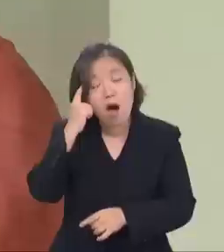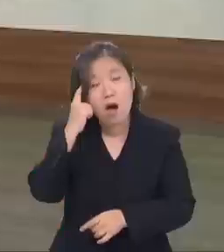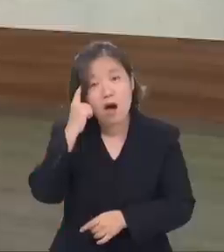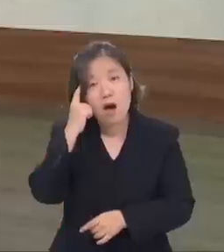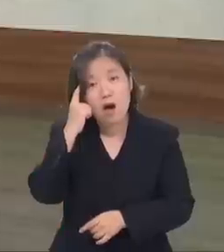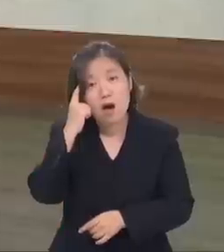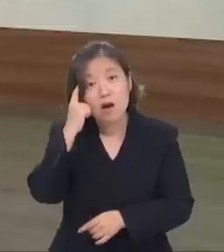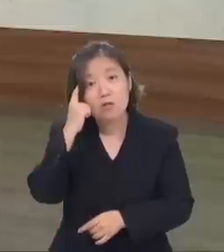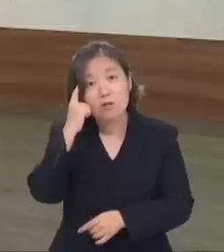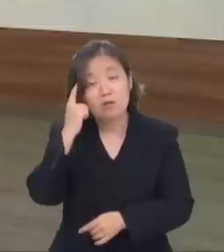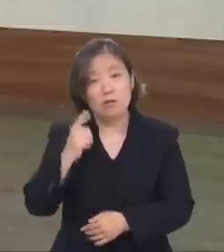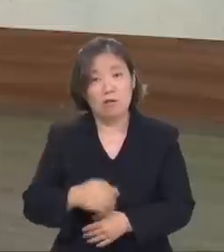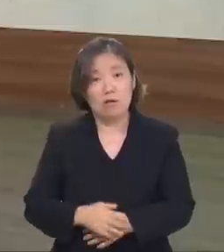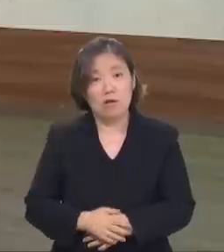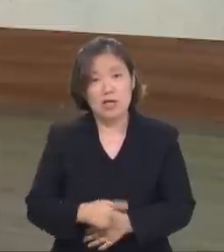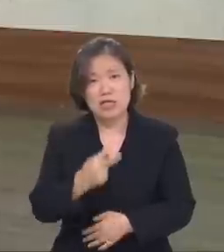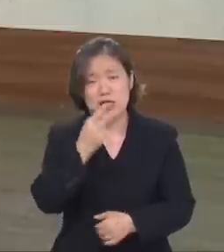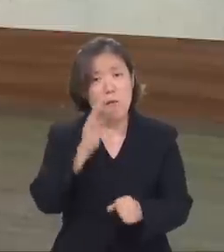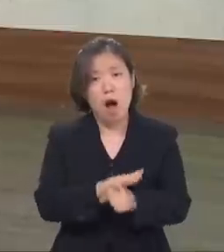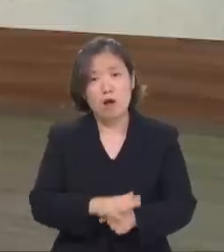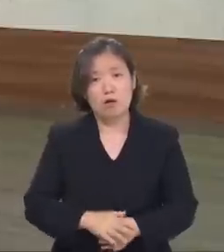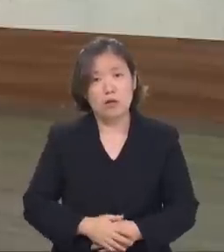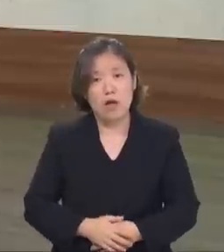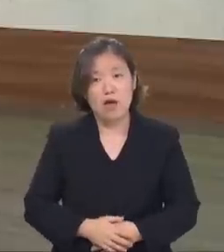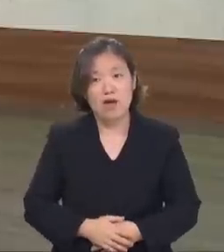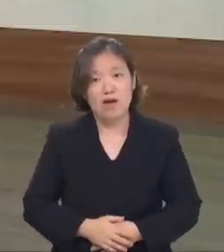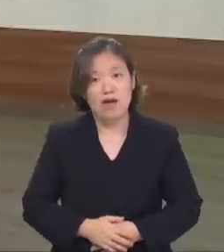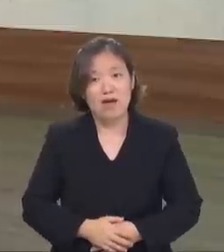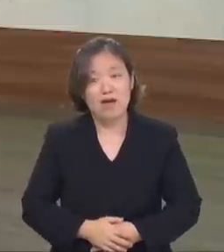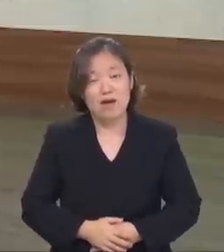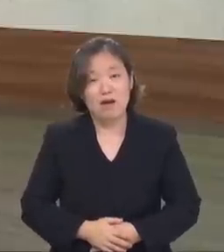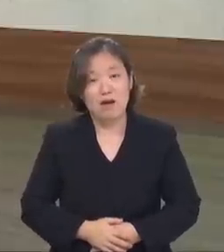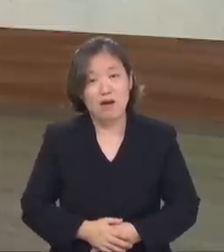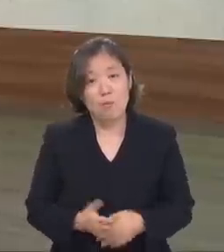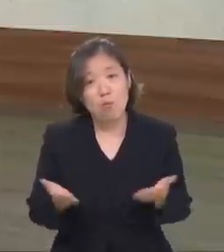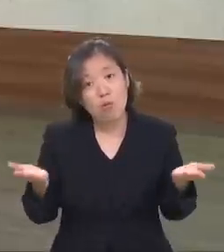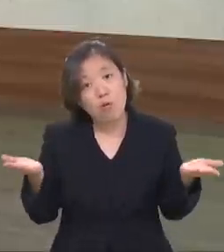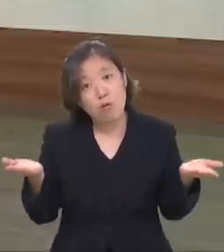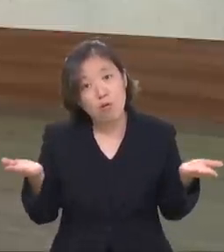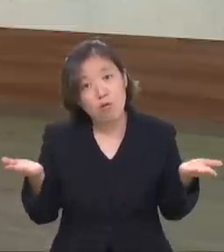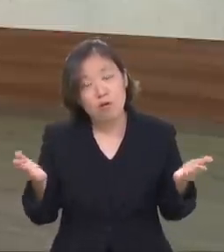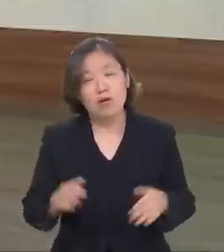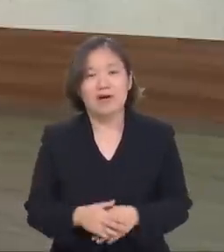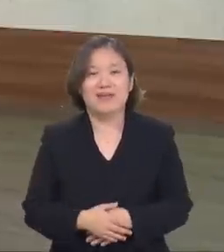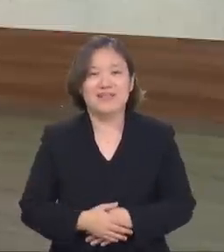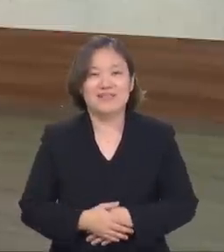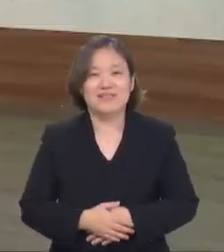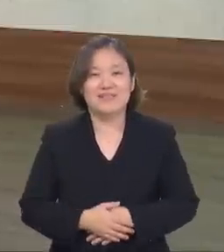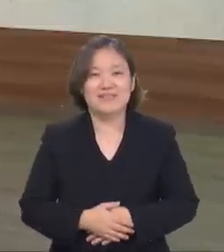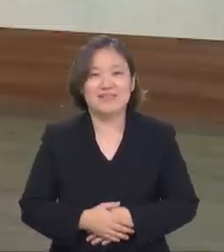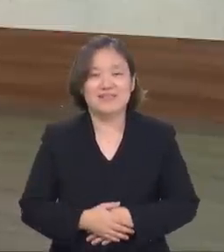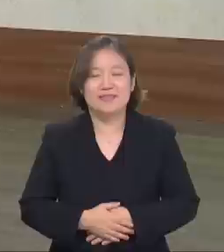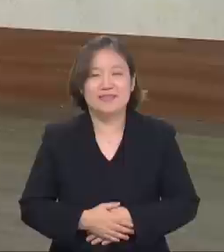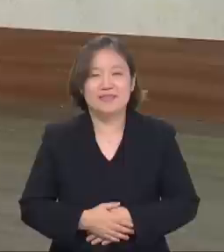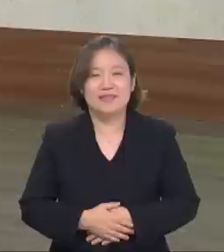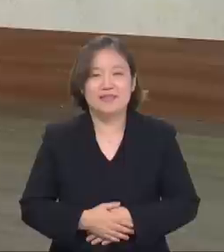들더래요 어이가 없더래요 어이없어 하지만